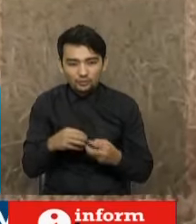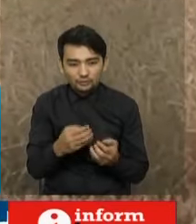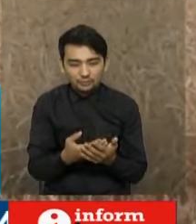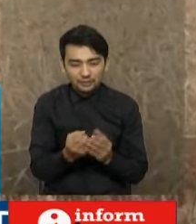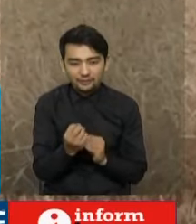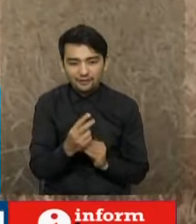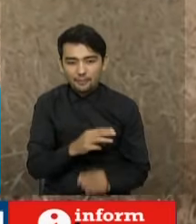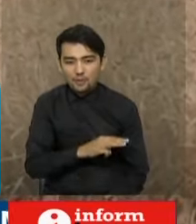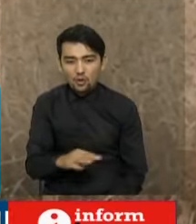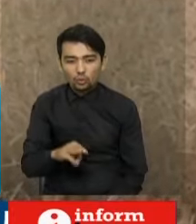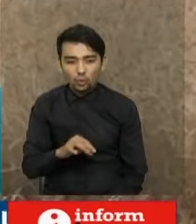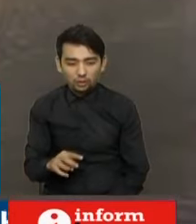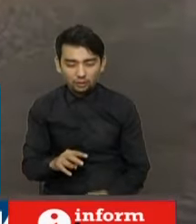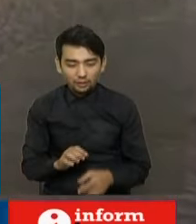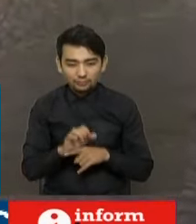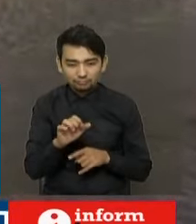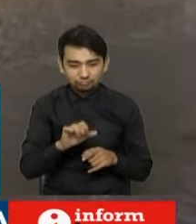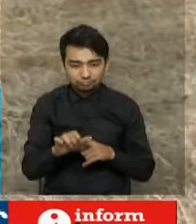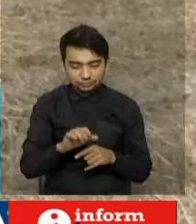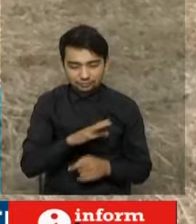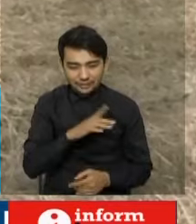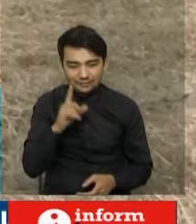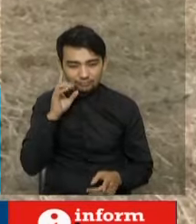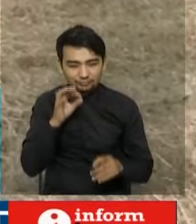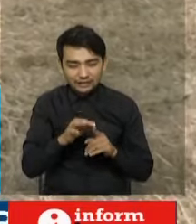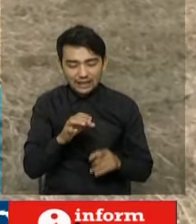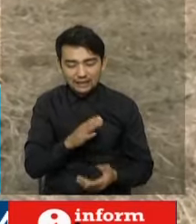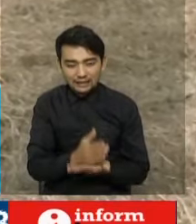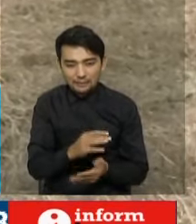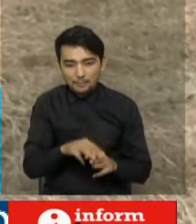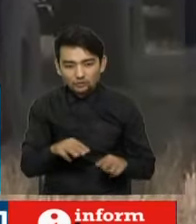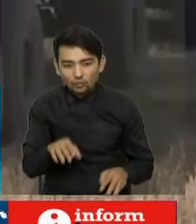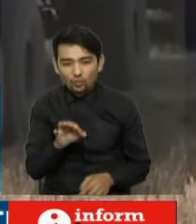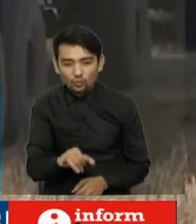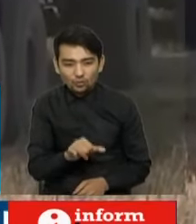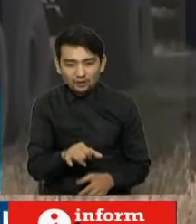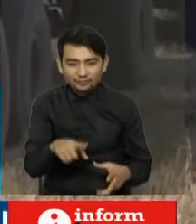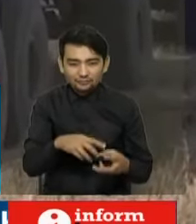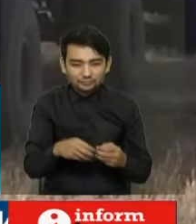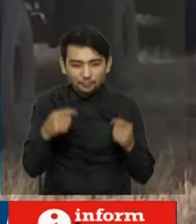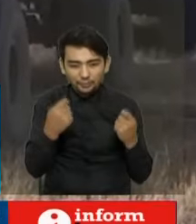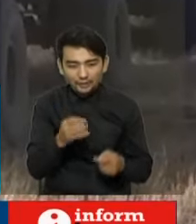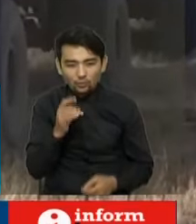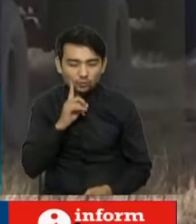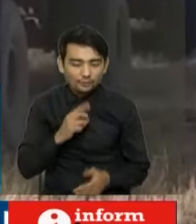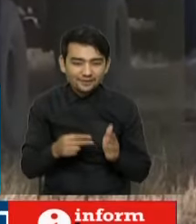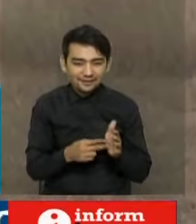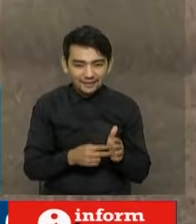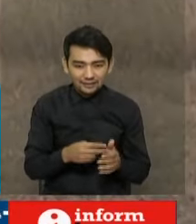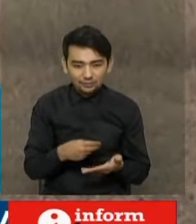12 миллионов тонн. Перед кабинетом министров стоит задача не только реализовать весь объем, но и сделать это по выгодным ценам.